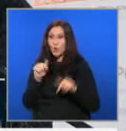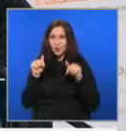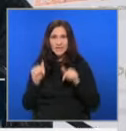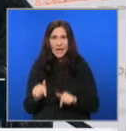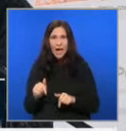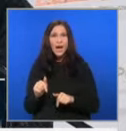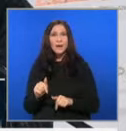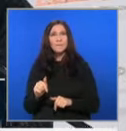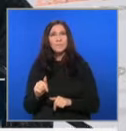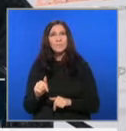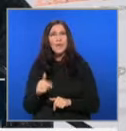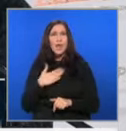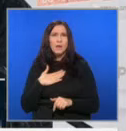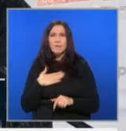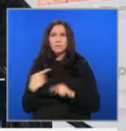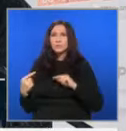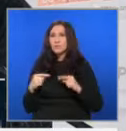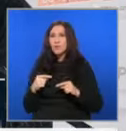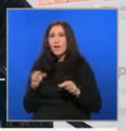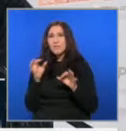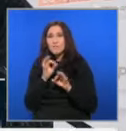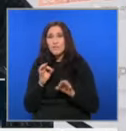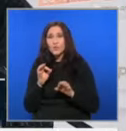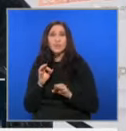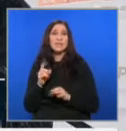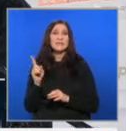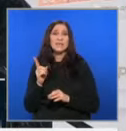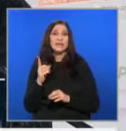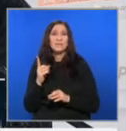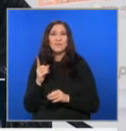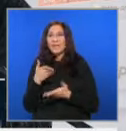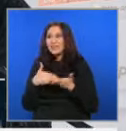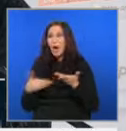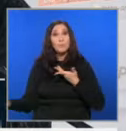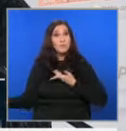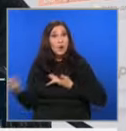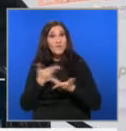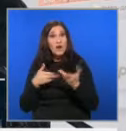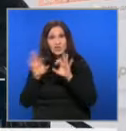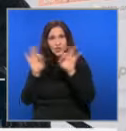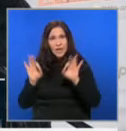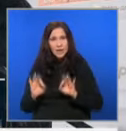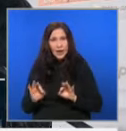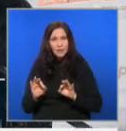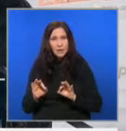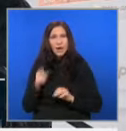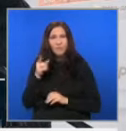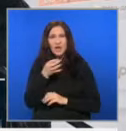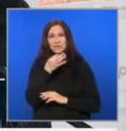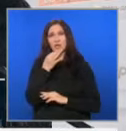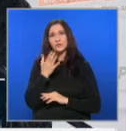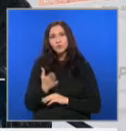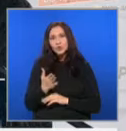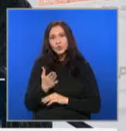досега билатералните спорови никогаш не биле дел од преговарачката рамка, а тоа се